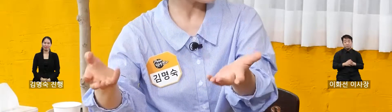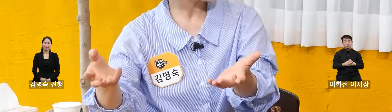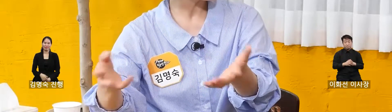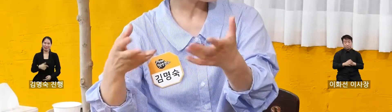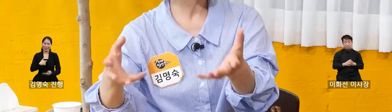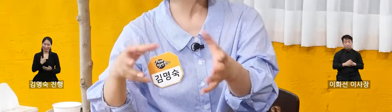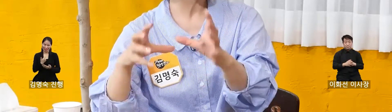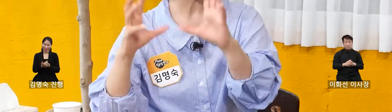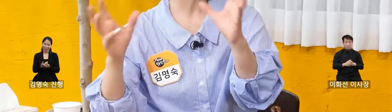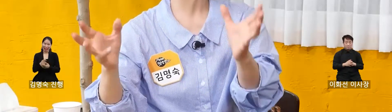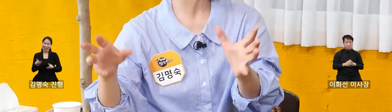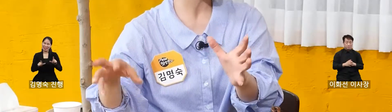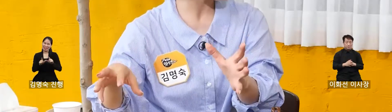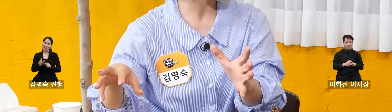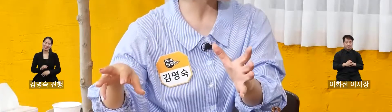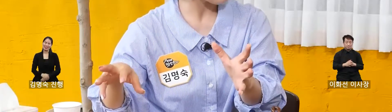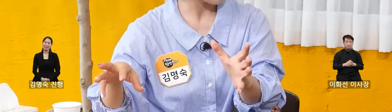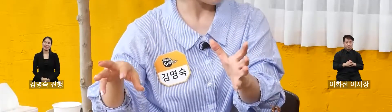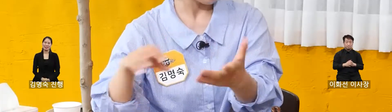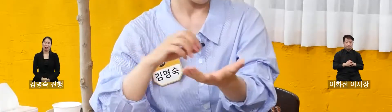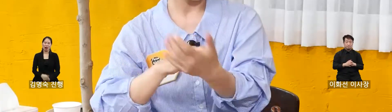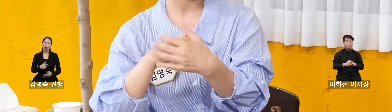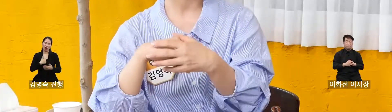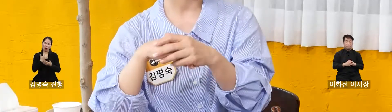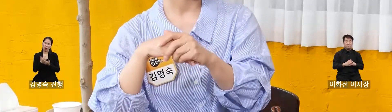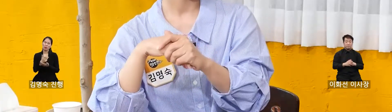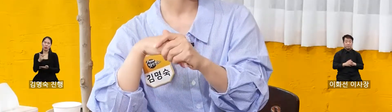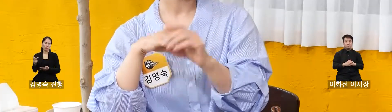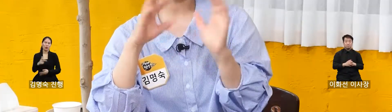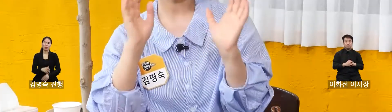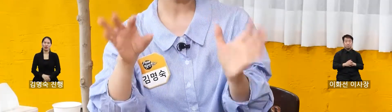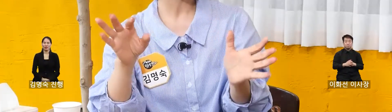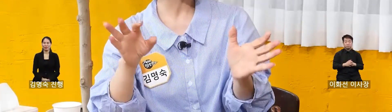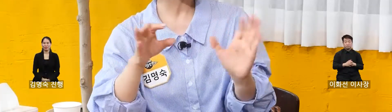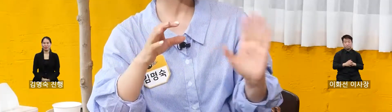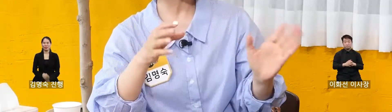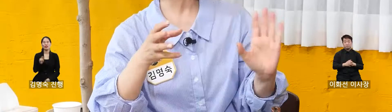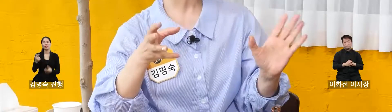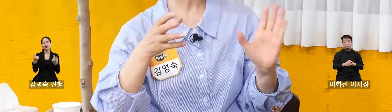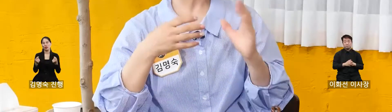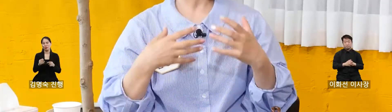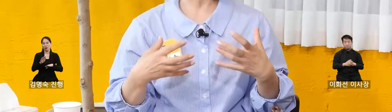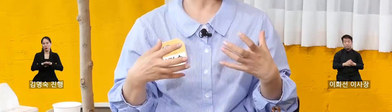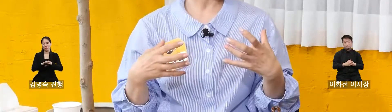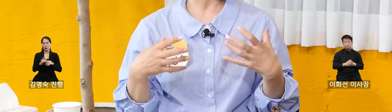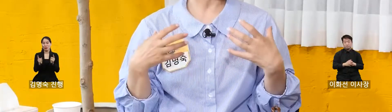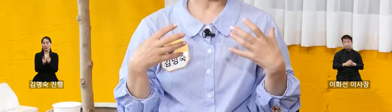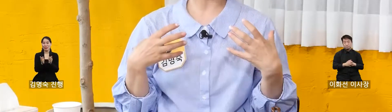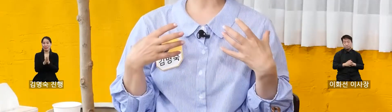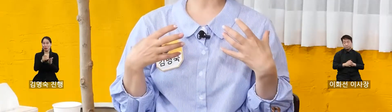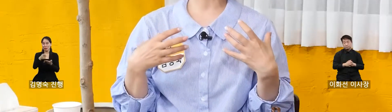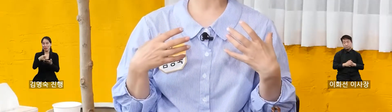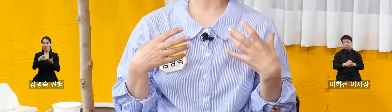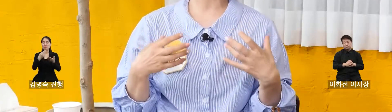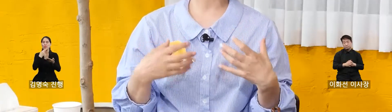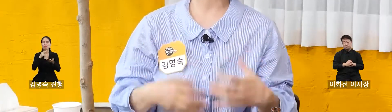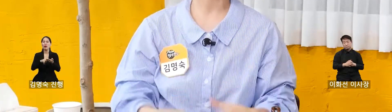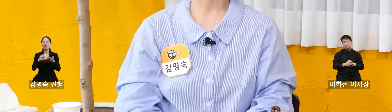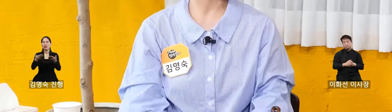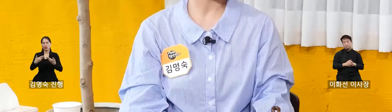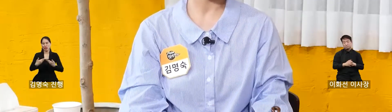그 당신의 삶이 좀 어땠으면 좋겠다. 좋다. 그러니까 그런 것처럼 이 손편지가 주는 그런 그렇죠.